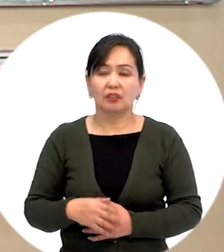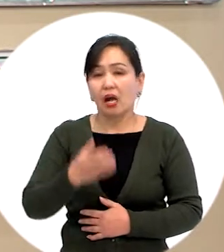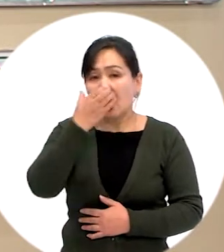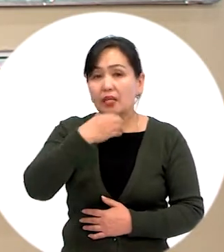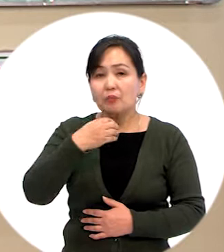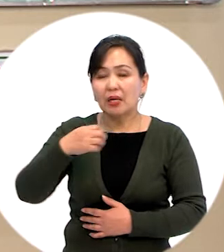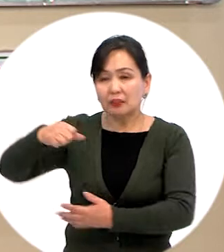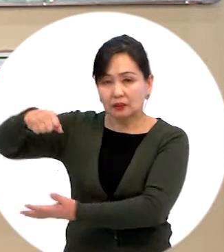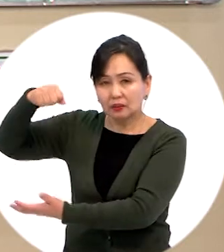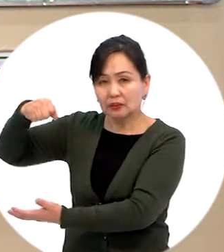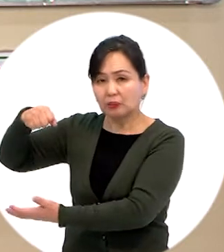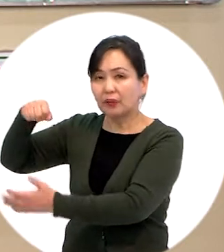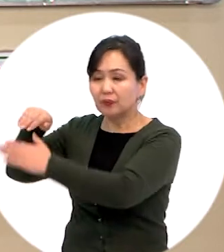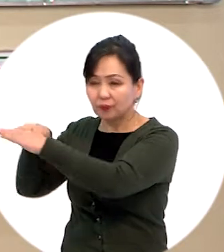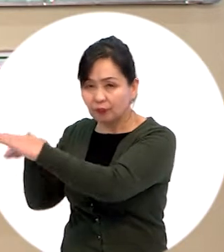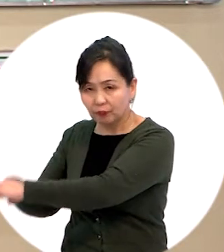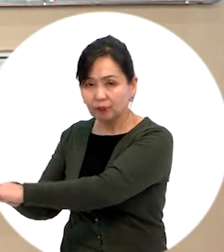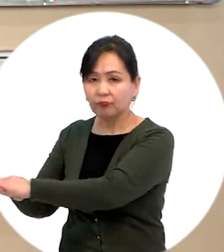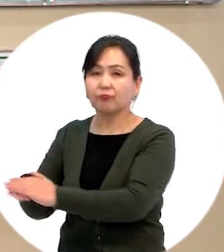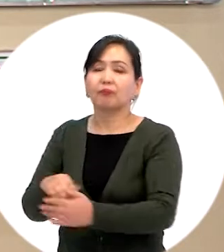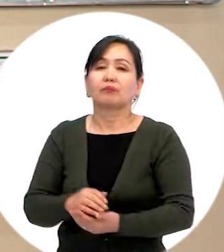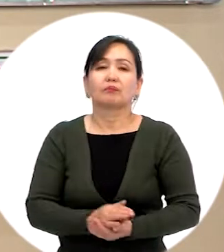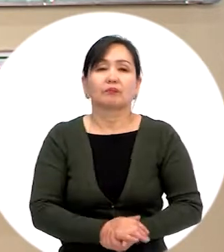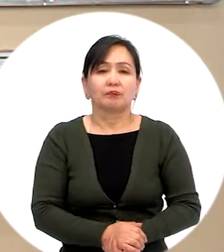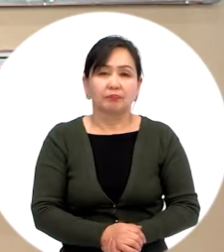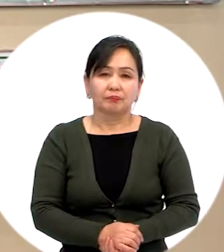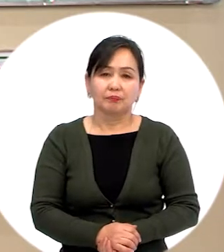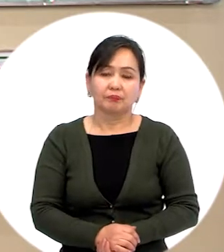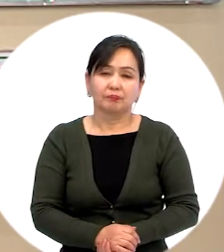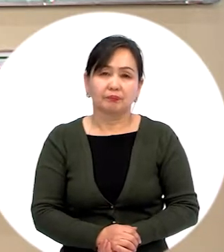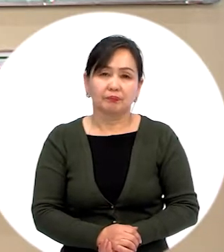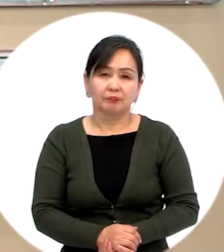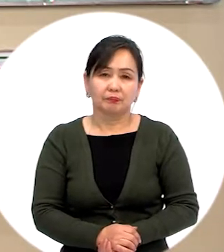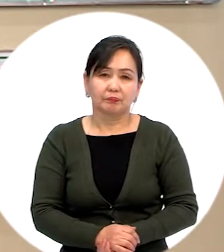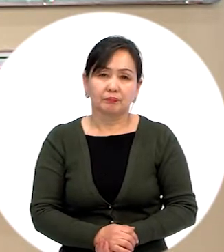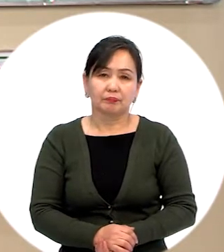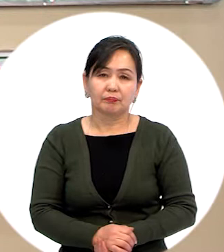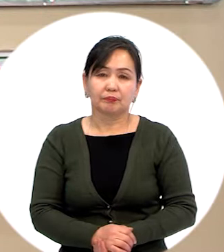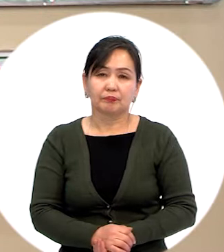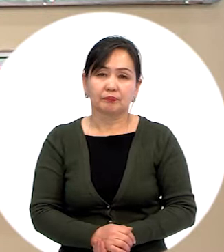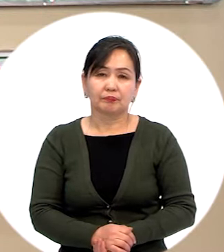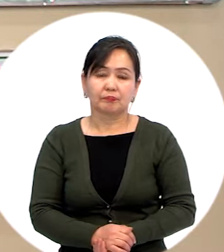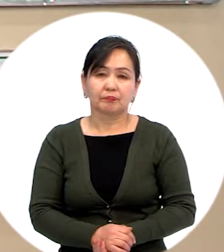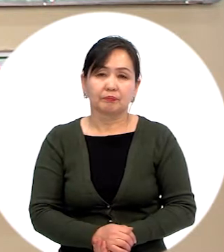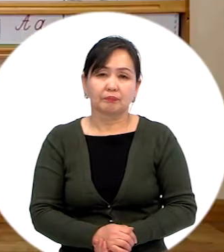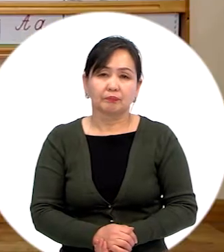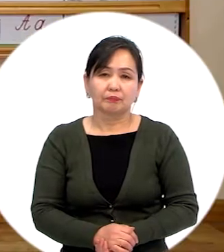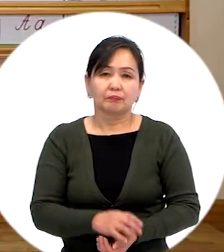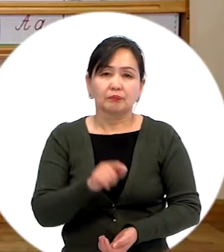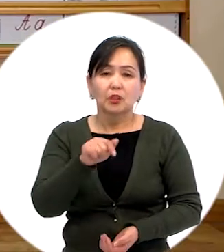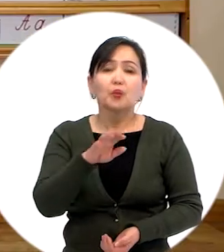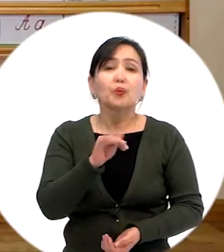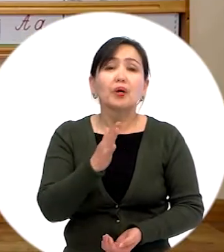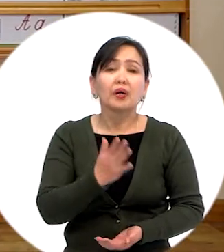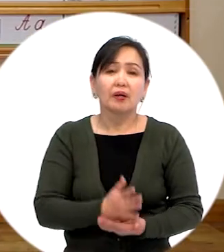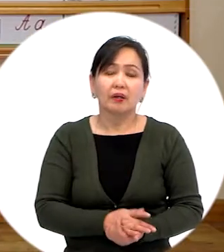15 гэж бичих нь байна. За, тэгээд жимс гэдэг сагсандаа хийх юм байна. За,